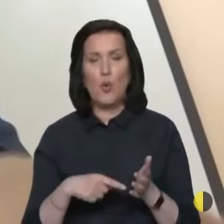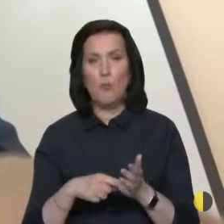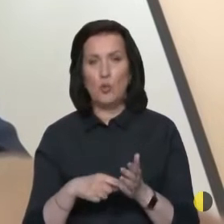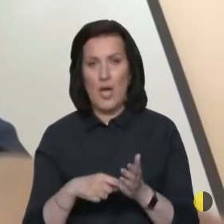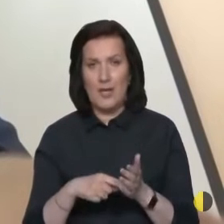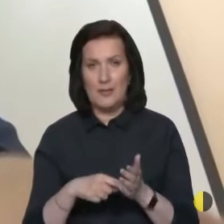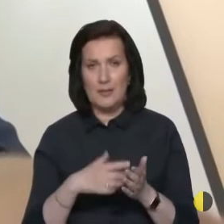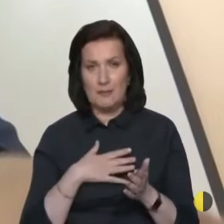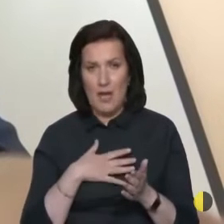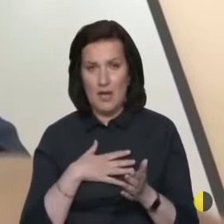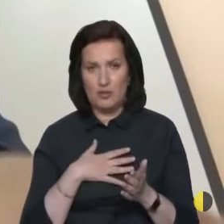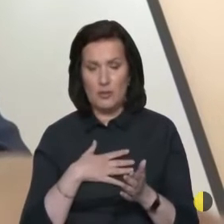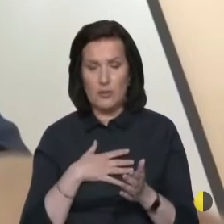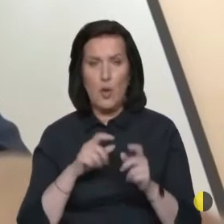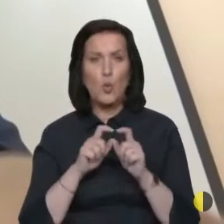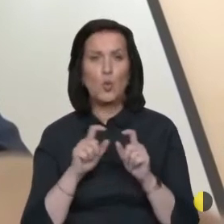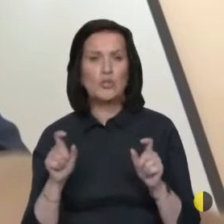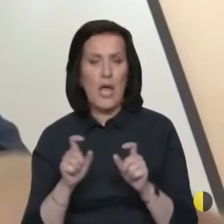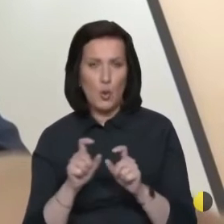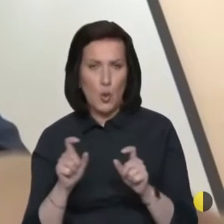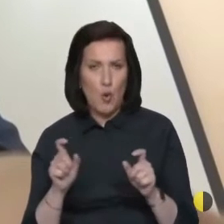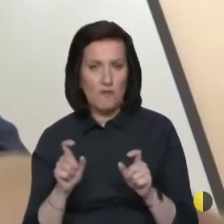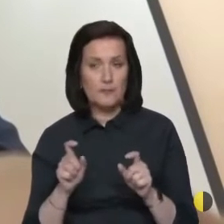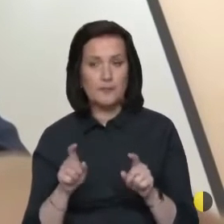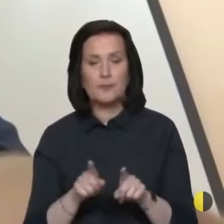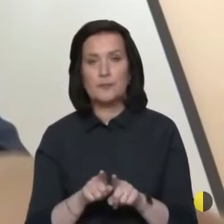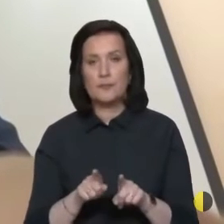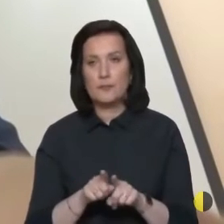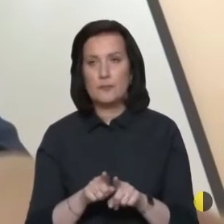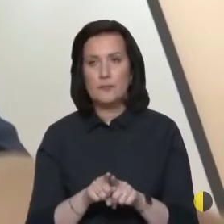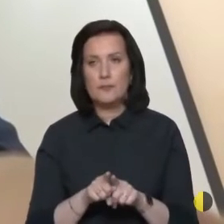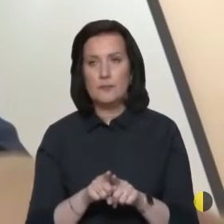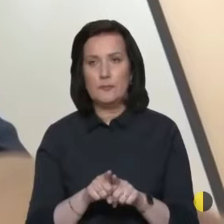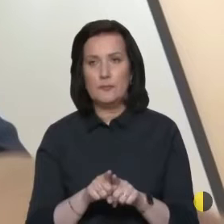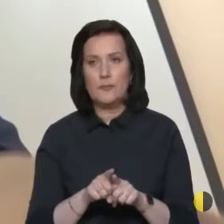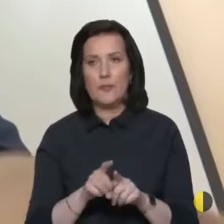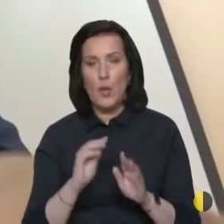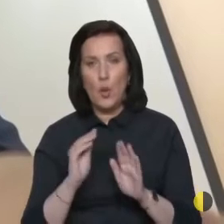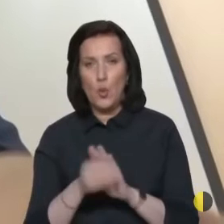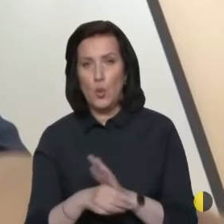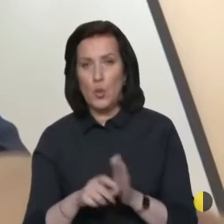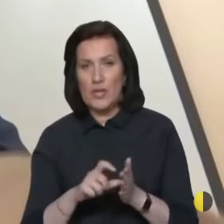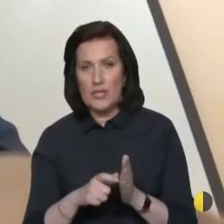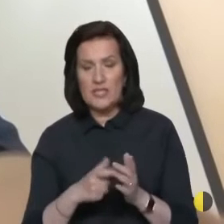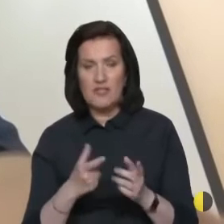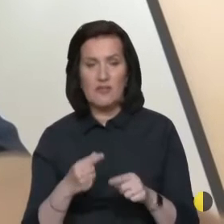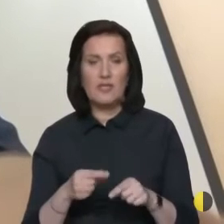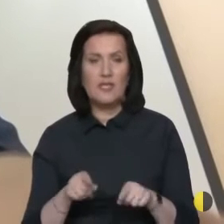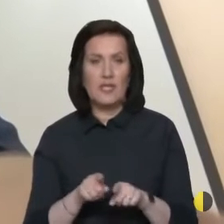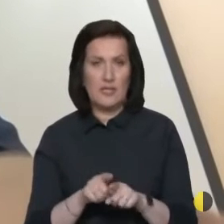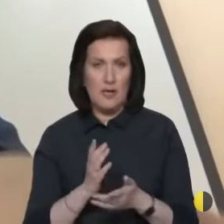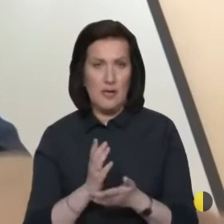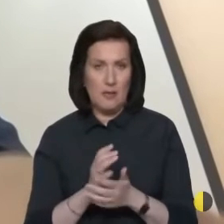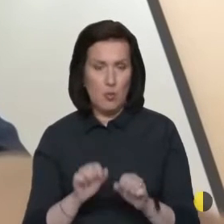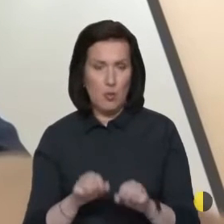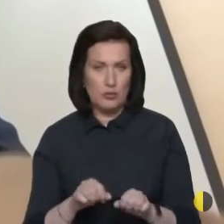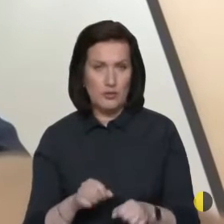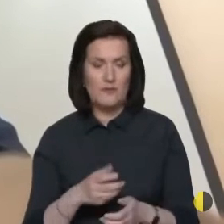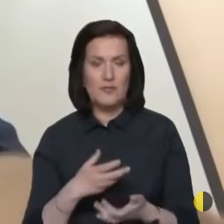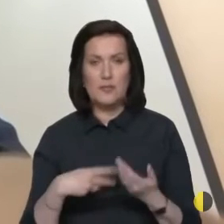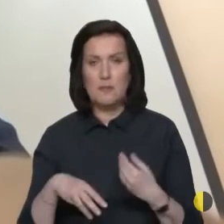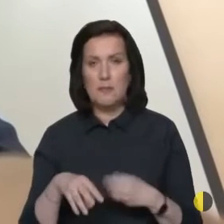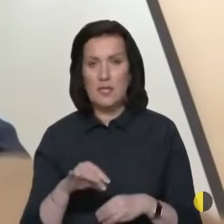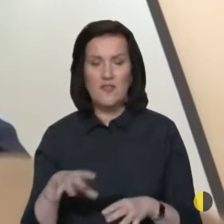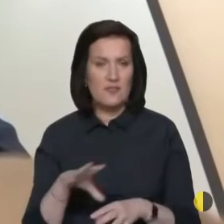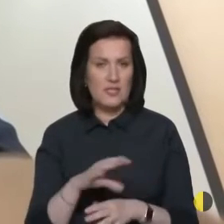наших закладів, установ, також укриттів, де є така можливість. Тобто ми